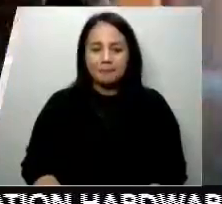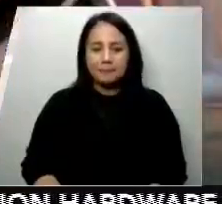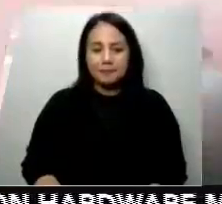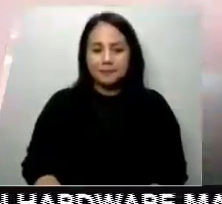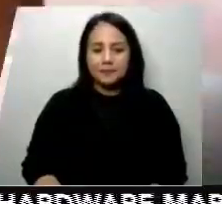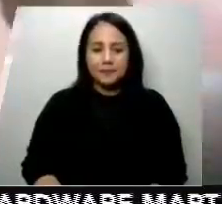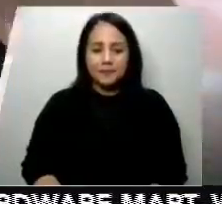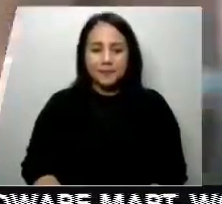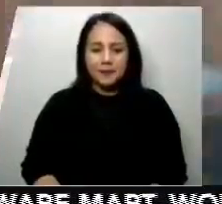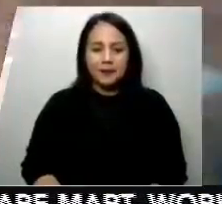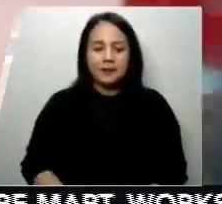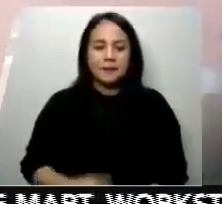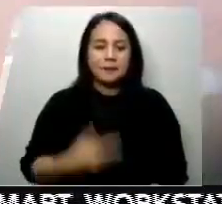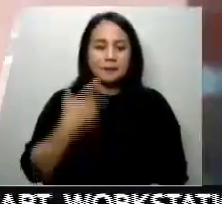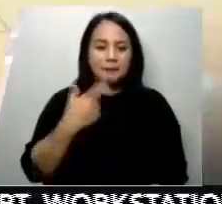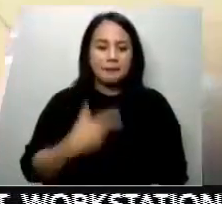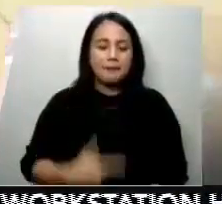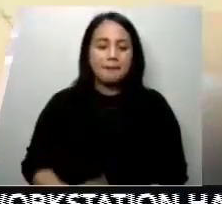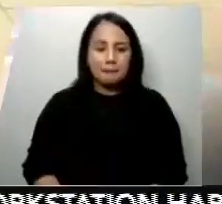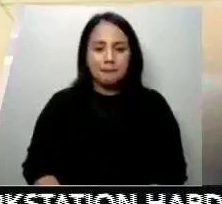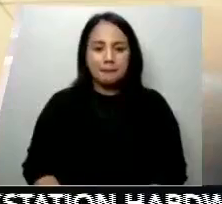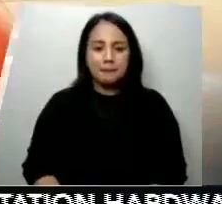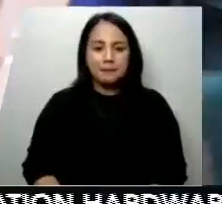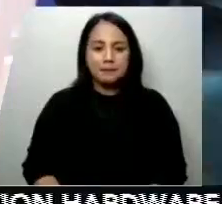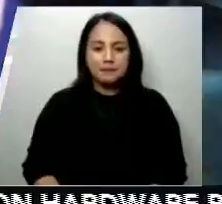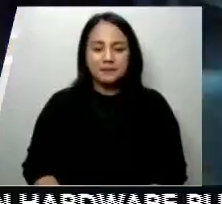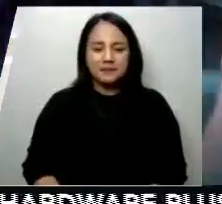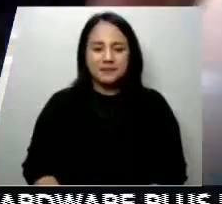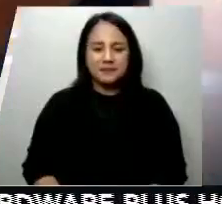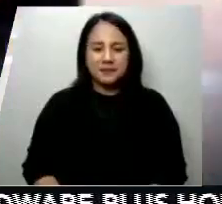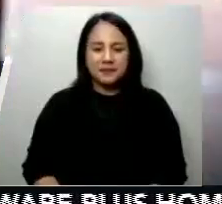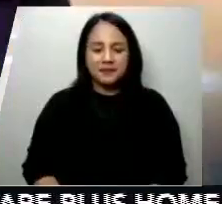Para sa GMA Regional TV Balitang Bisdak at GMA